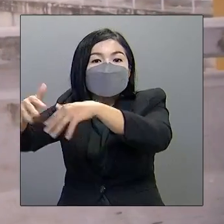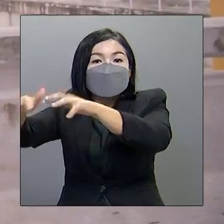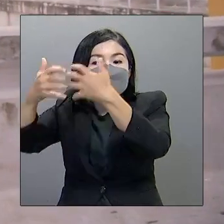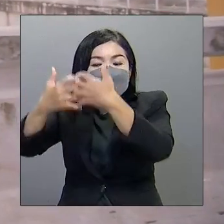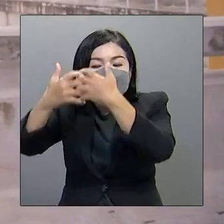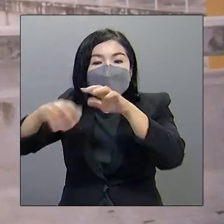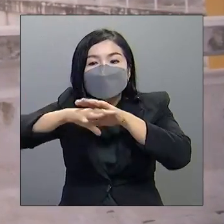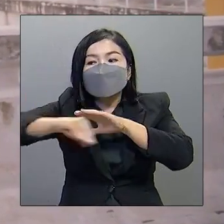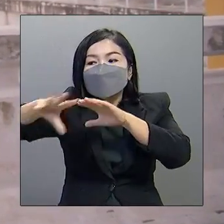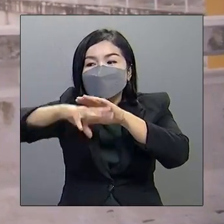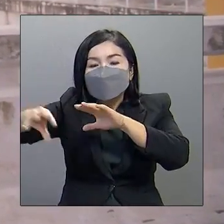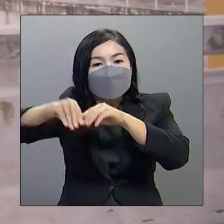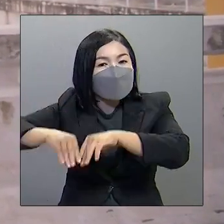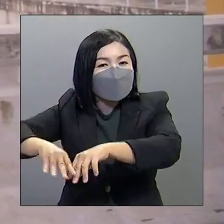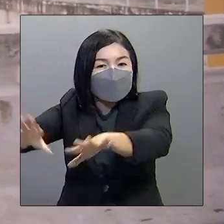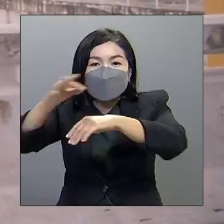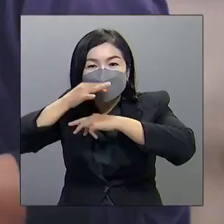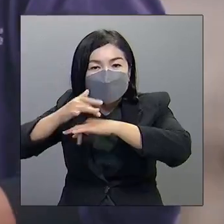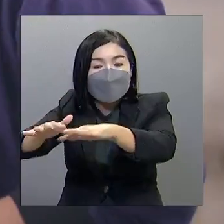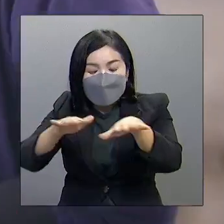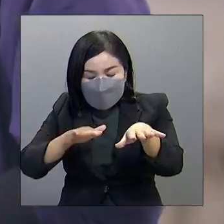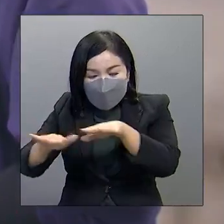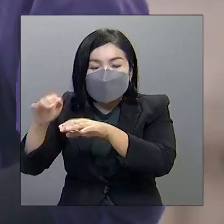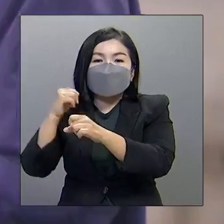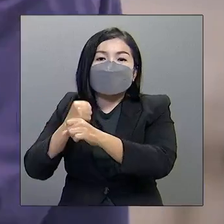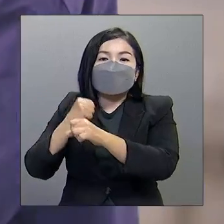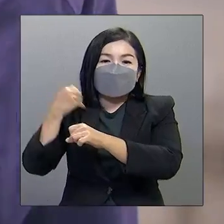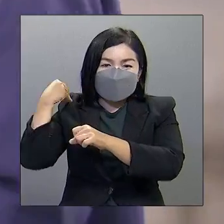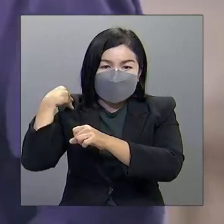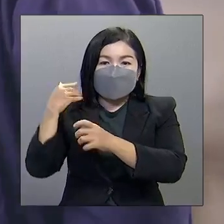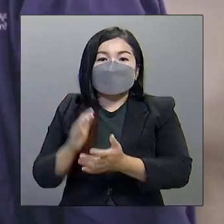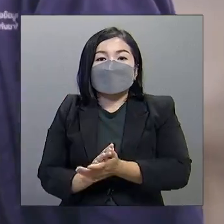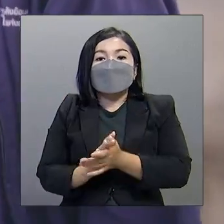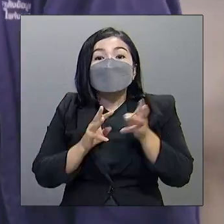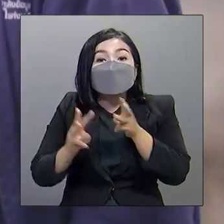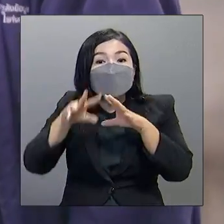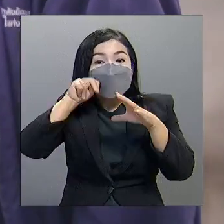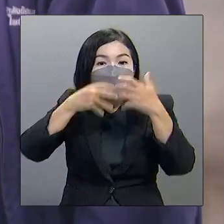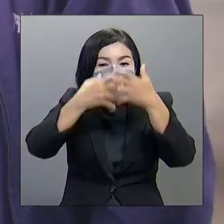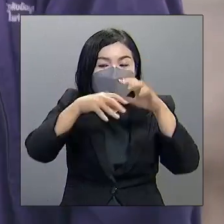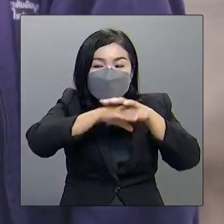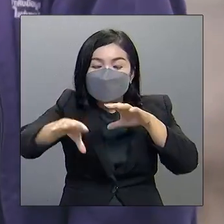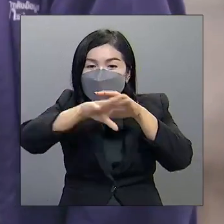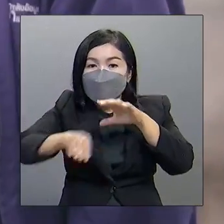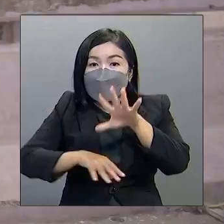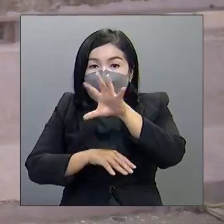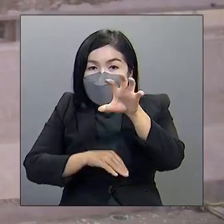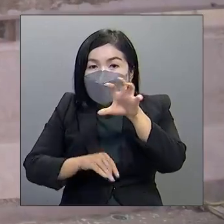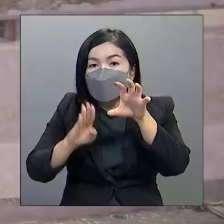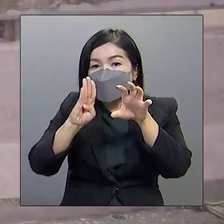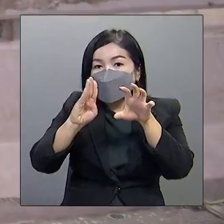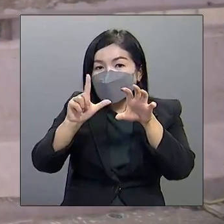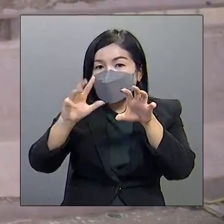ดตั้งดำเนินการเนี่ยก่อสร้างไว ้เยอะ มากสามารถระบายน้ำได้ถึง500ลูกบาศก์เมตรต่อวินาที เ